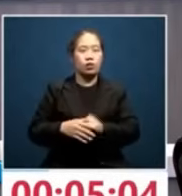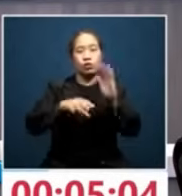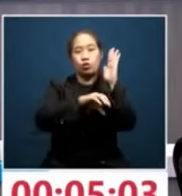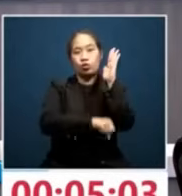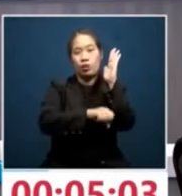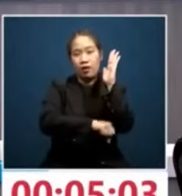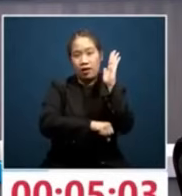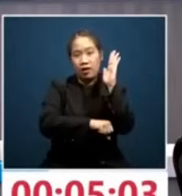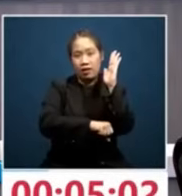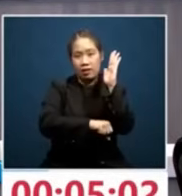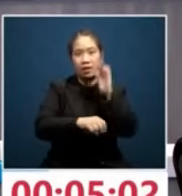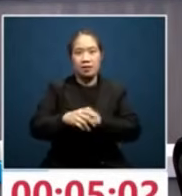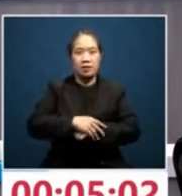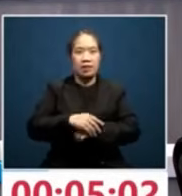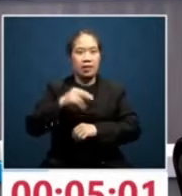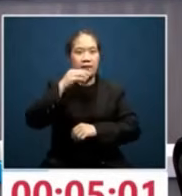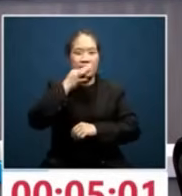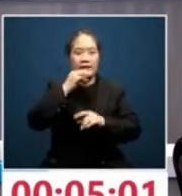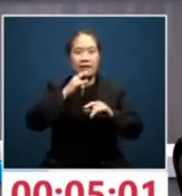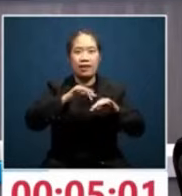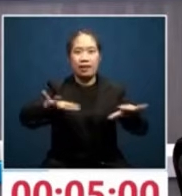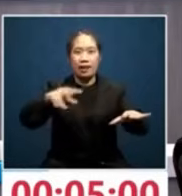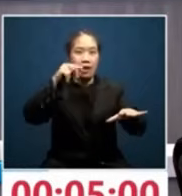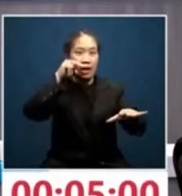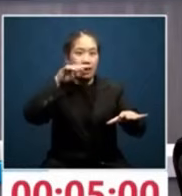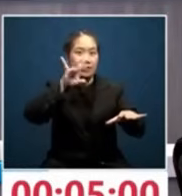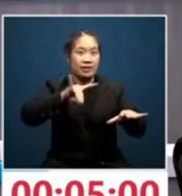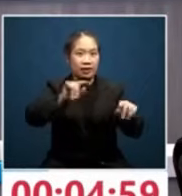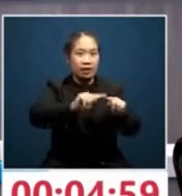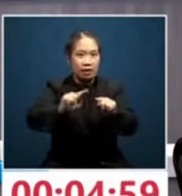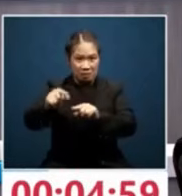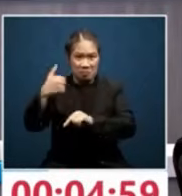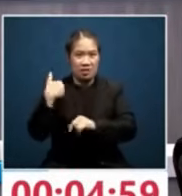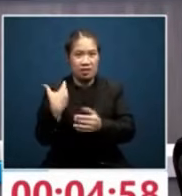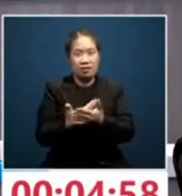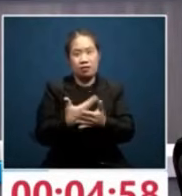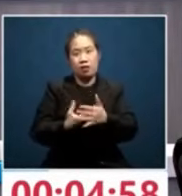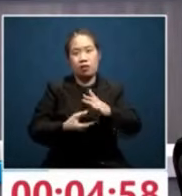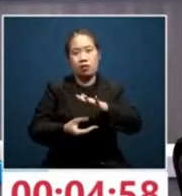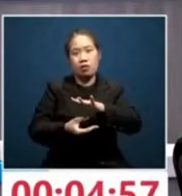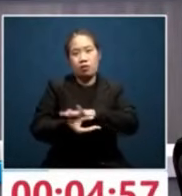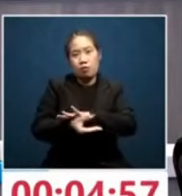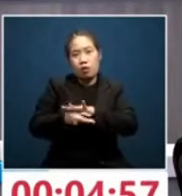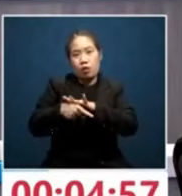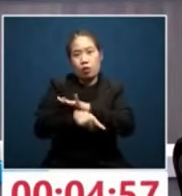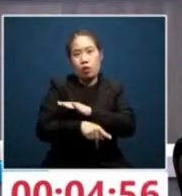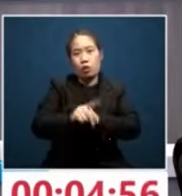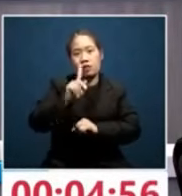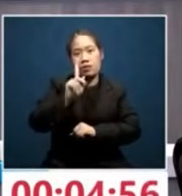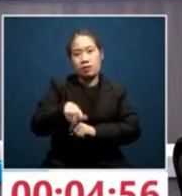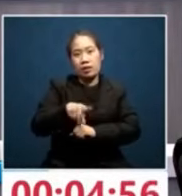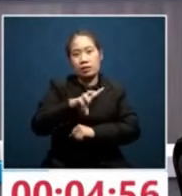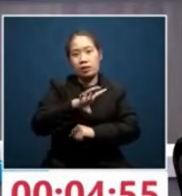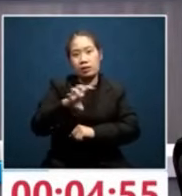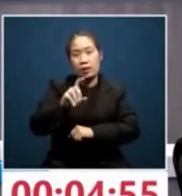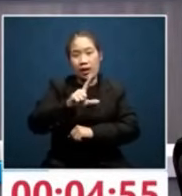ที่รับผิดชอบนะครับคือกระทรวงศึกษาธิการนะครับจะได้เอาไอ้อัปเรียมหอยสังนะครับไปท